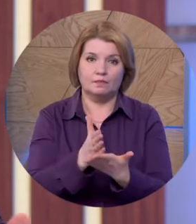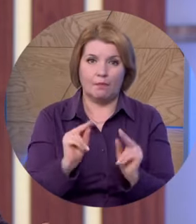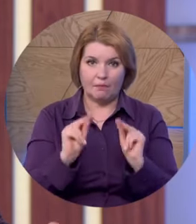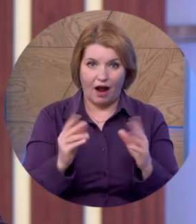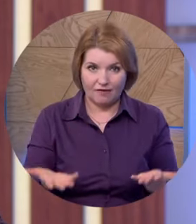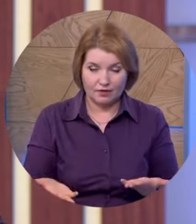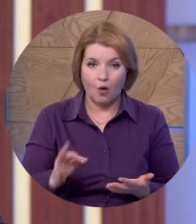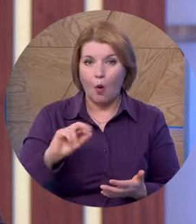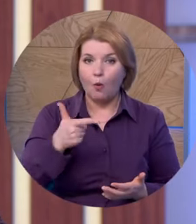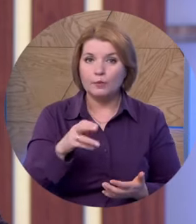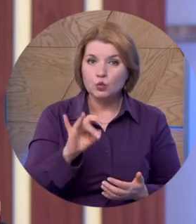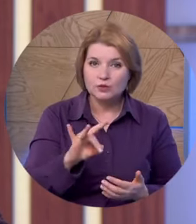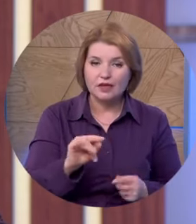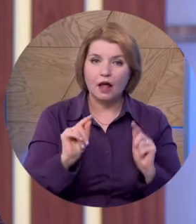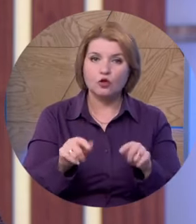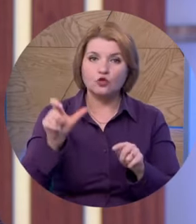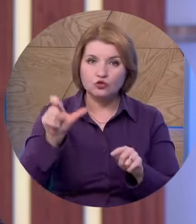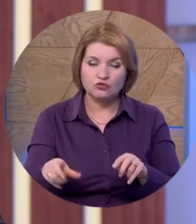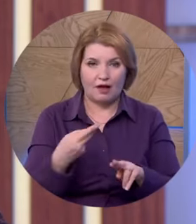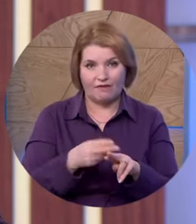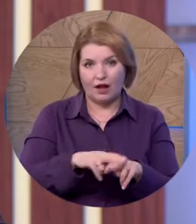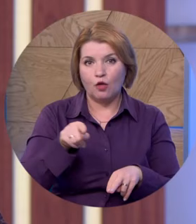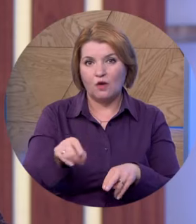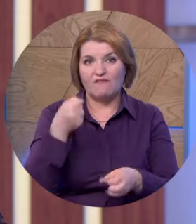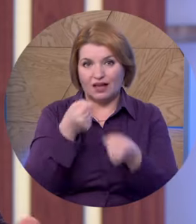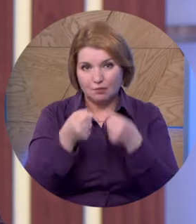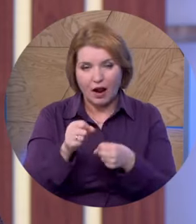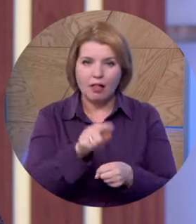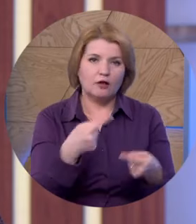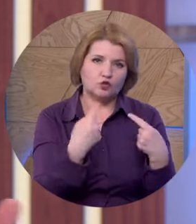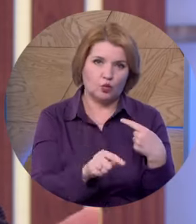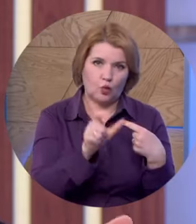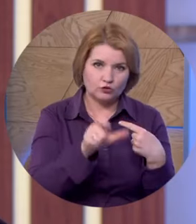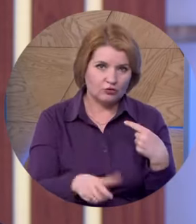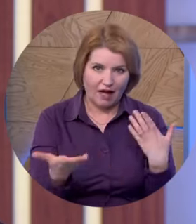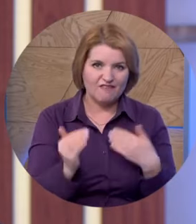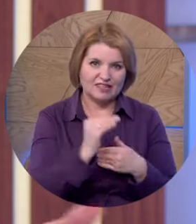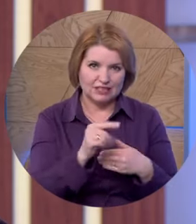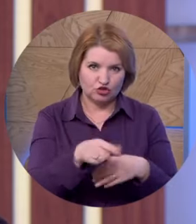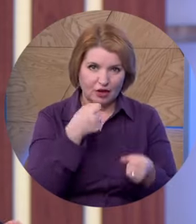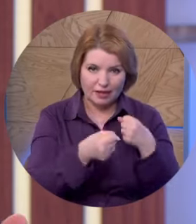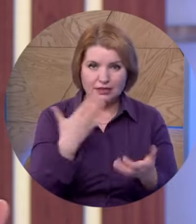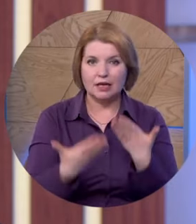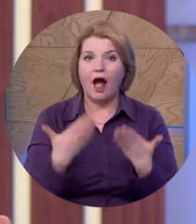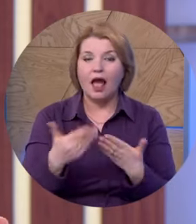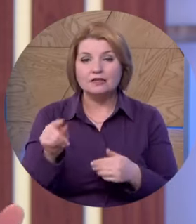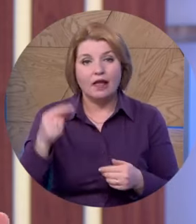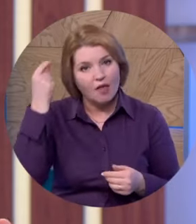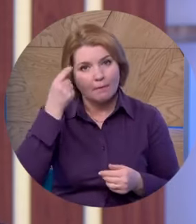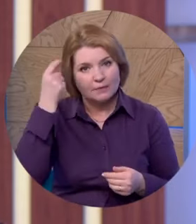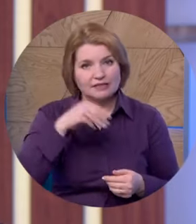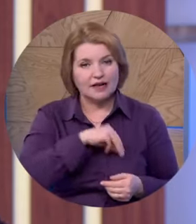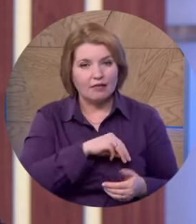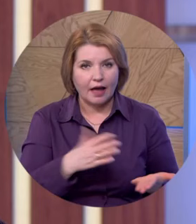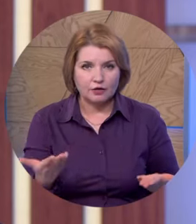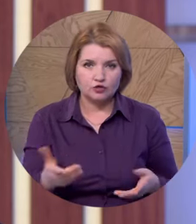Если это абьюзер, тот человек, который вас, извините, просто поколачивает, ну, это ситуация одна. Да, если это психологический, насилие, да. Абсолютно да. Правильно. А если это психологический абьюзер,